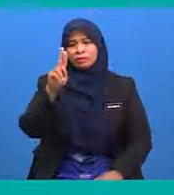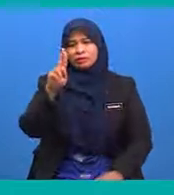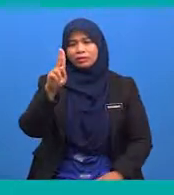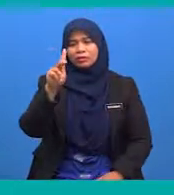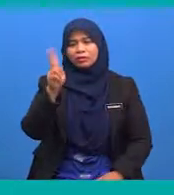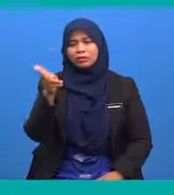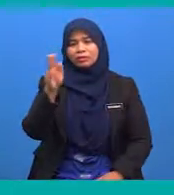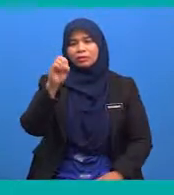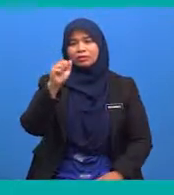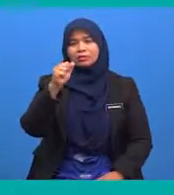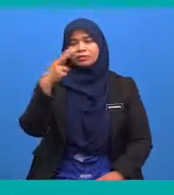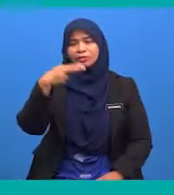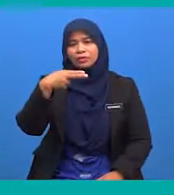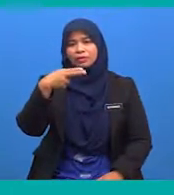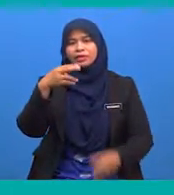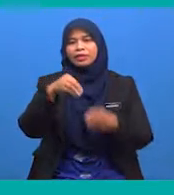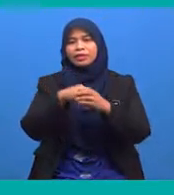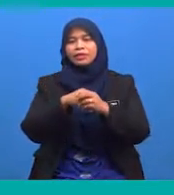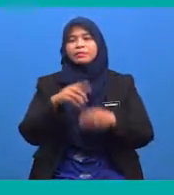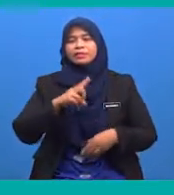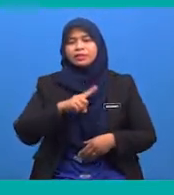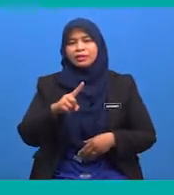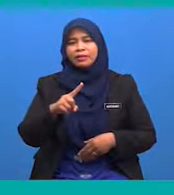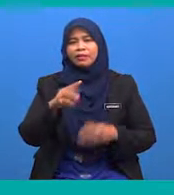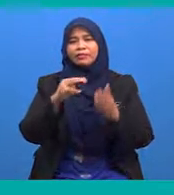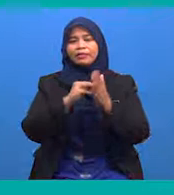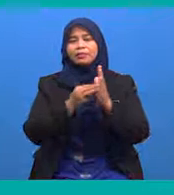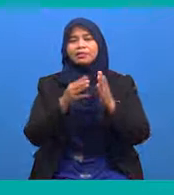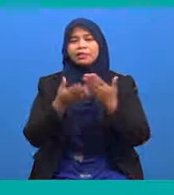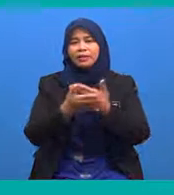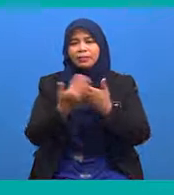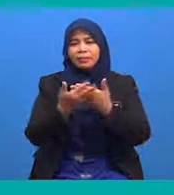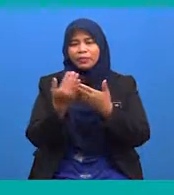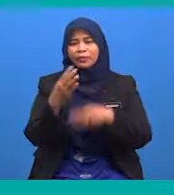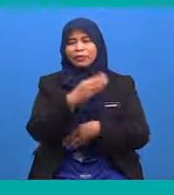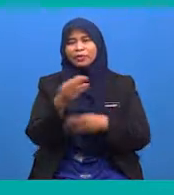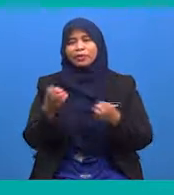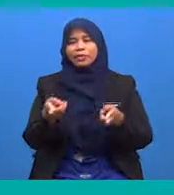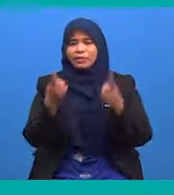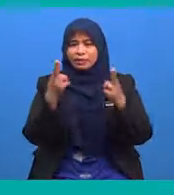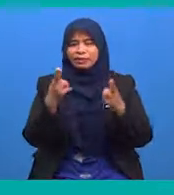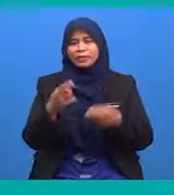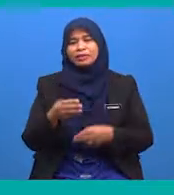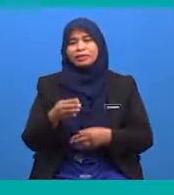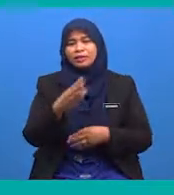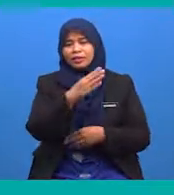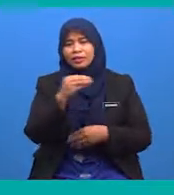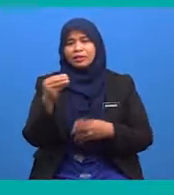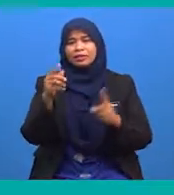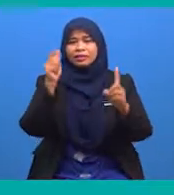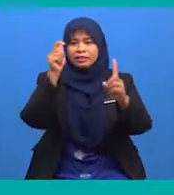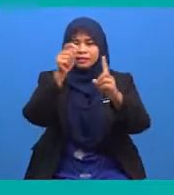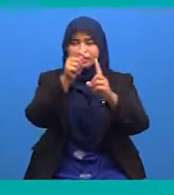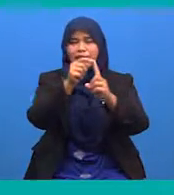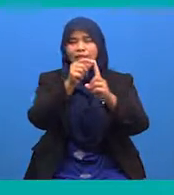Islam. Rukhsah bermaksud mudah dan ringan pada sudut bahasa, manakala